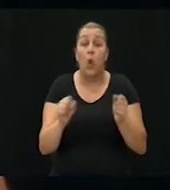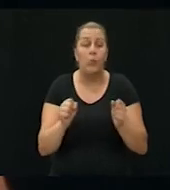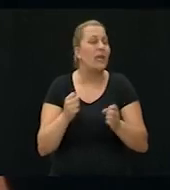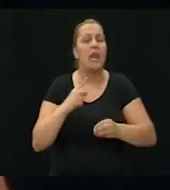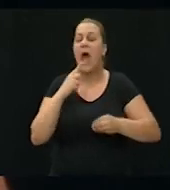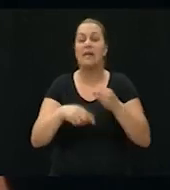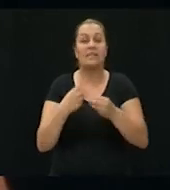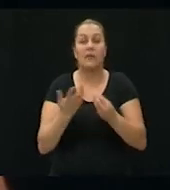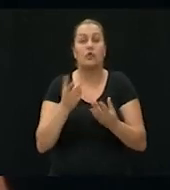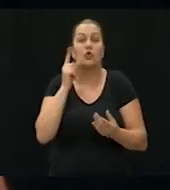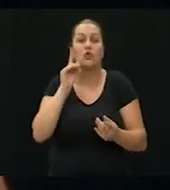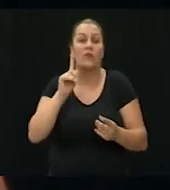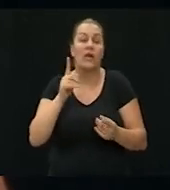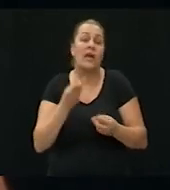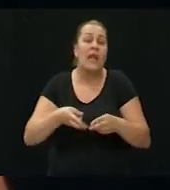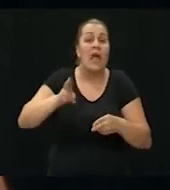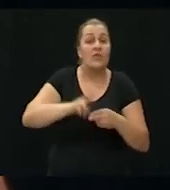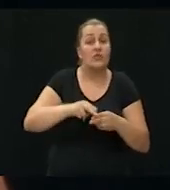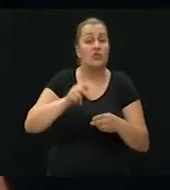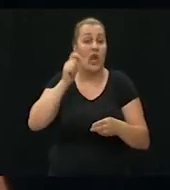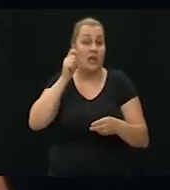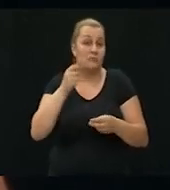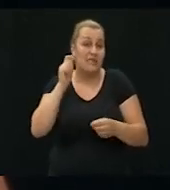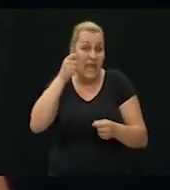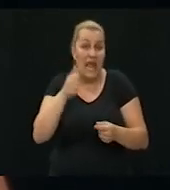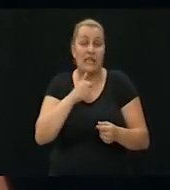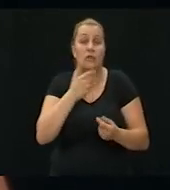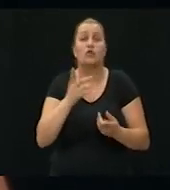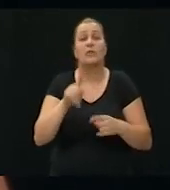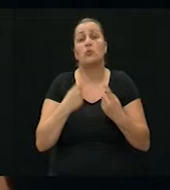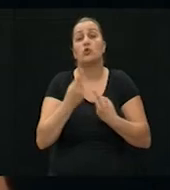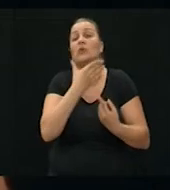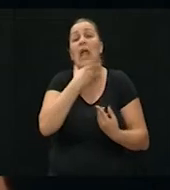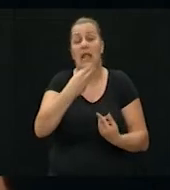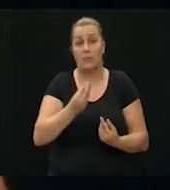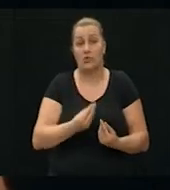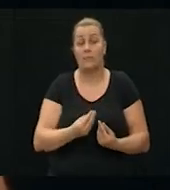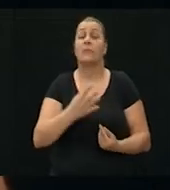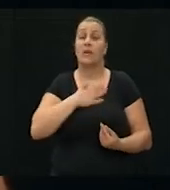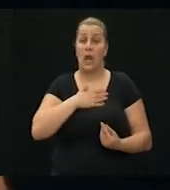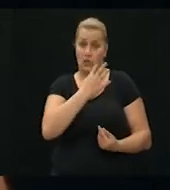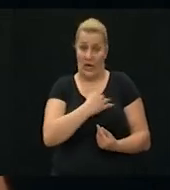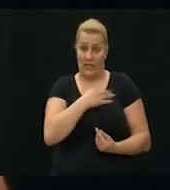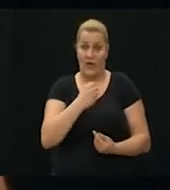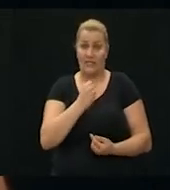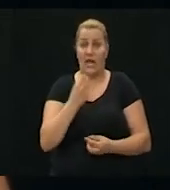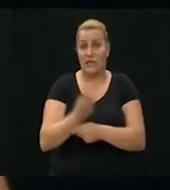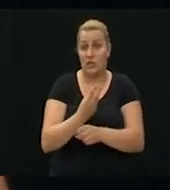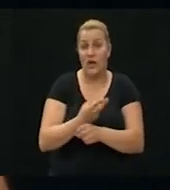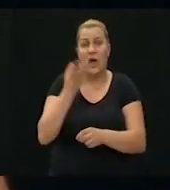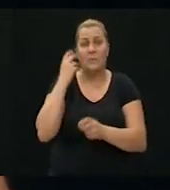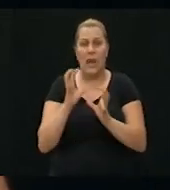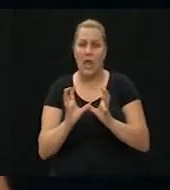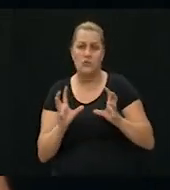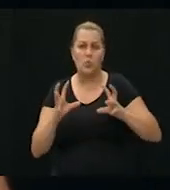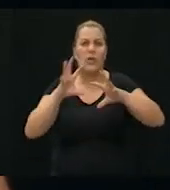čovjeku i ono što najviše čovjek cijeni je sloboda. I naša Hrvatska država je bila u